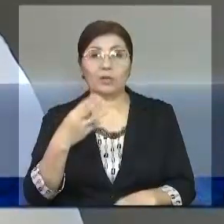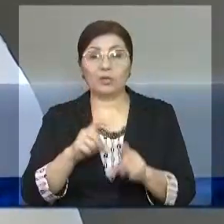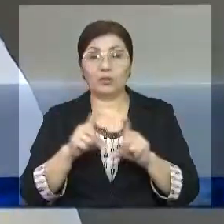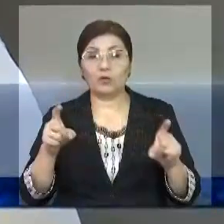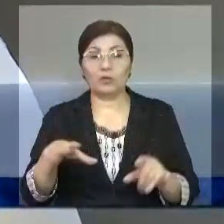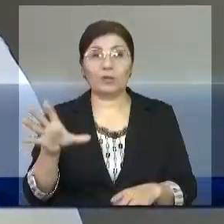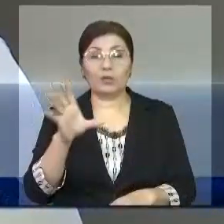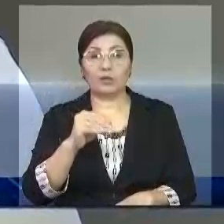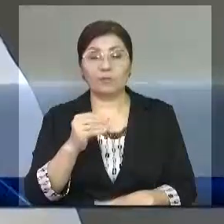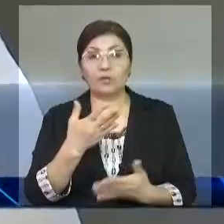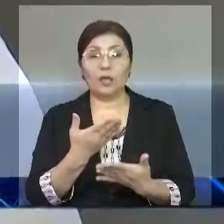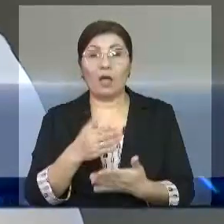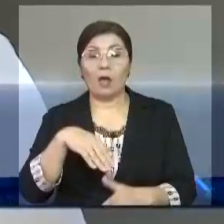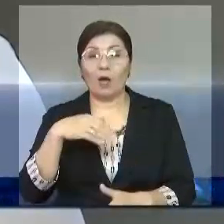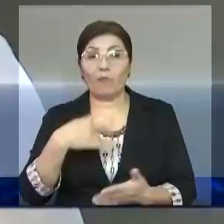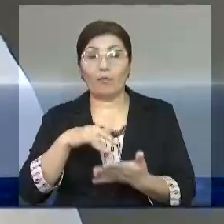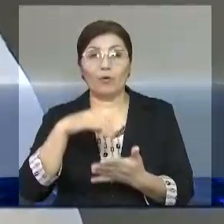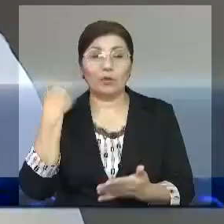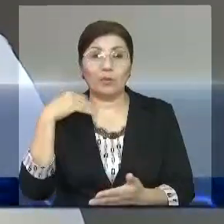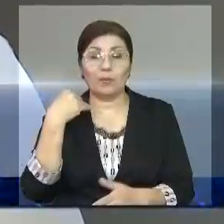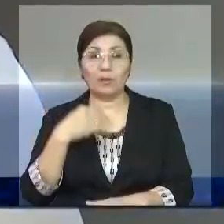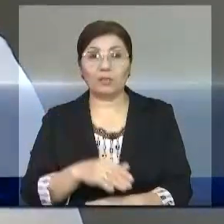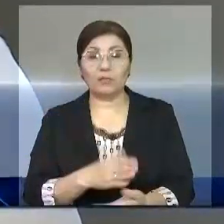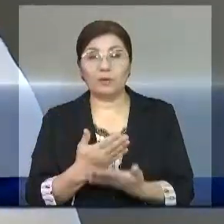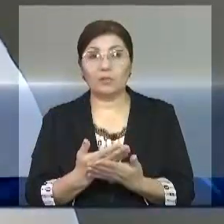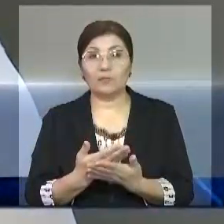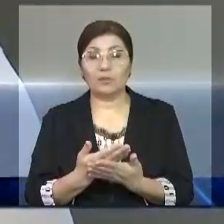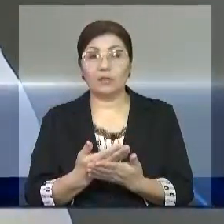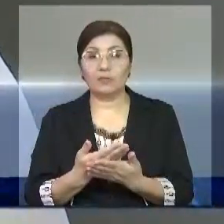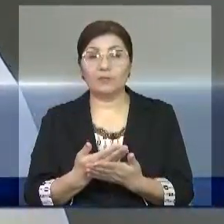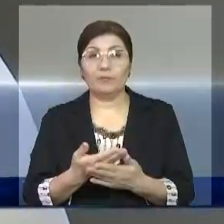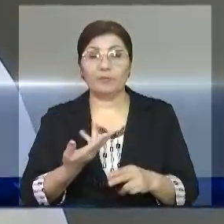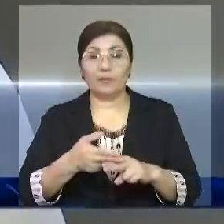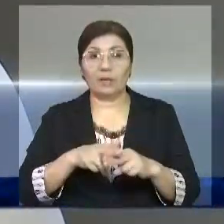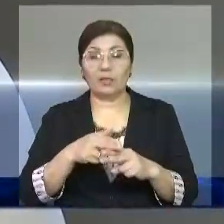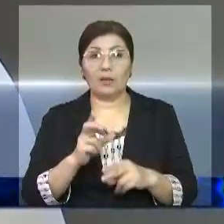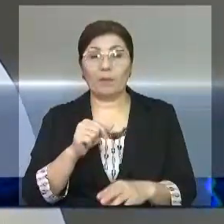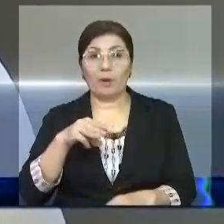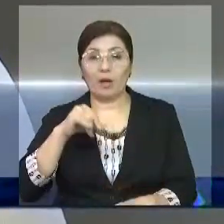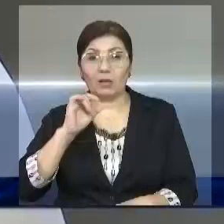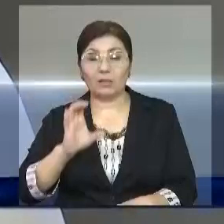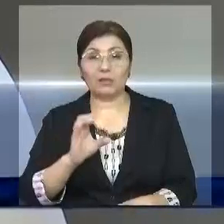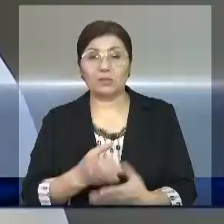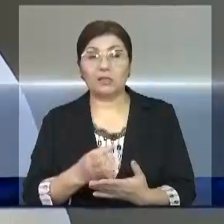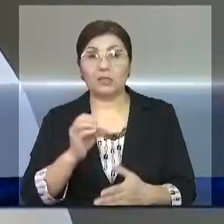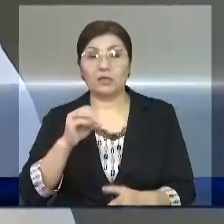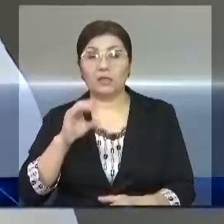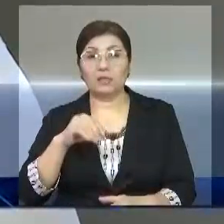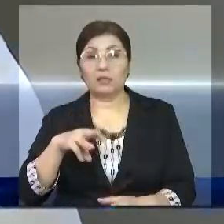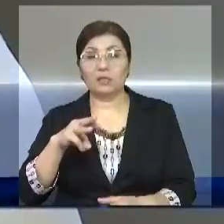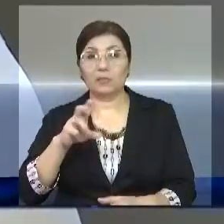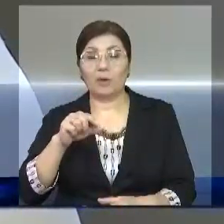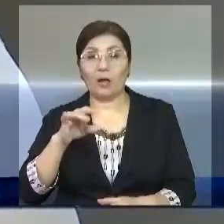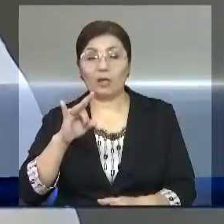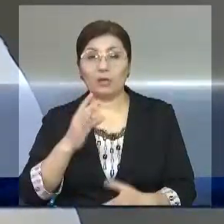все расположены в городе Ахтюбе. Это густозаселенные микрорайоны Батыс и Есет-Батыр. Но данный вопрос